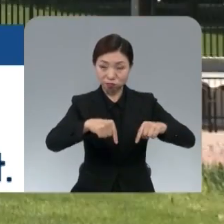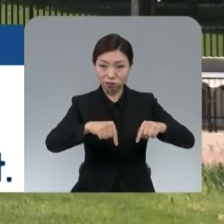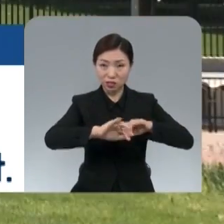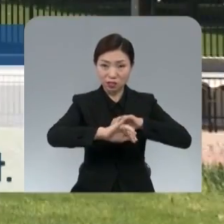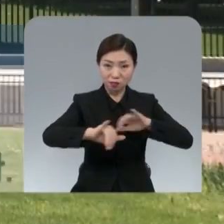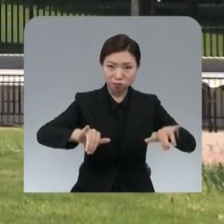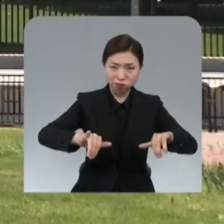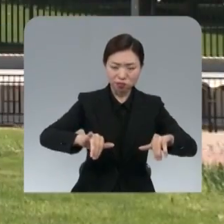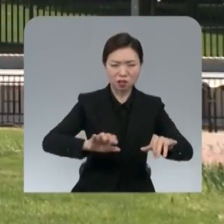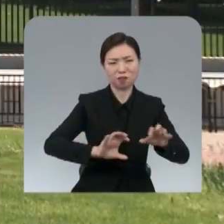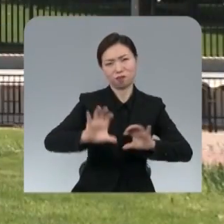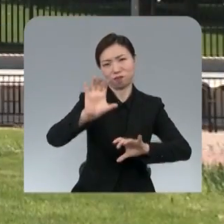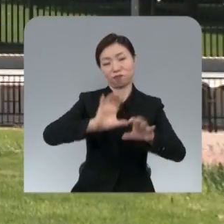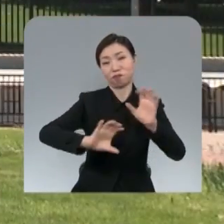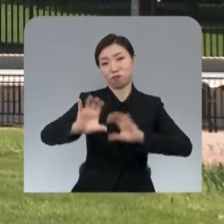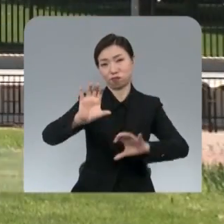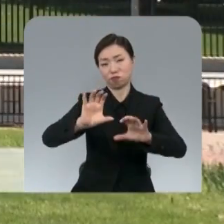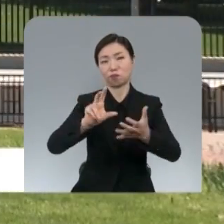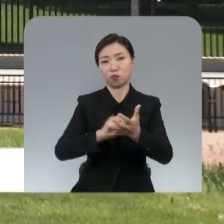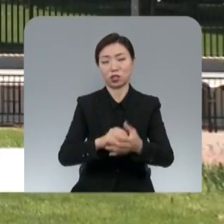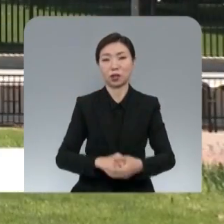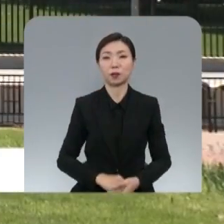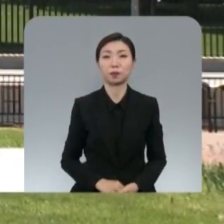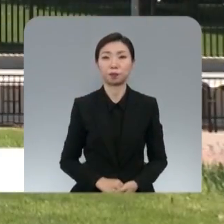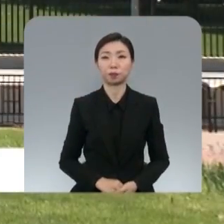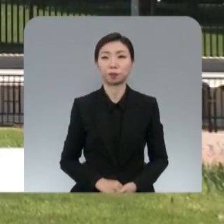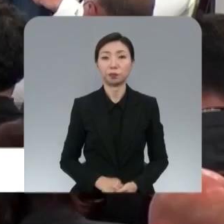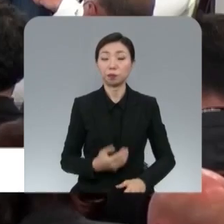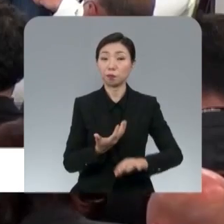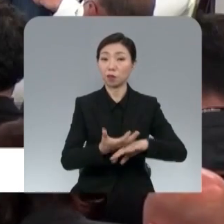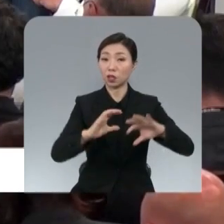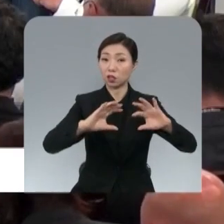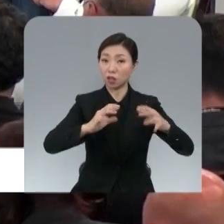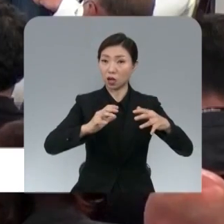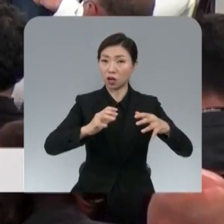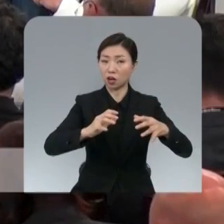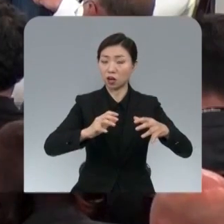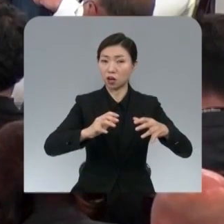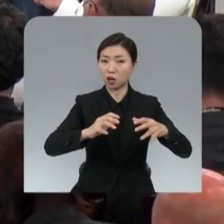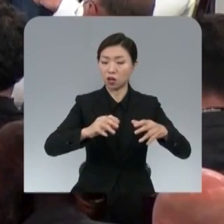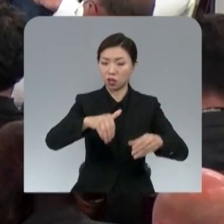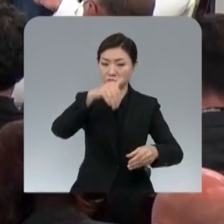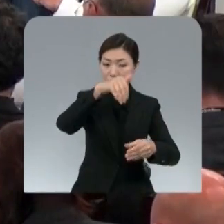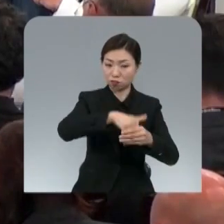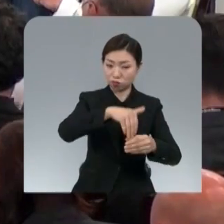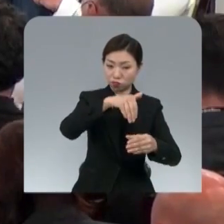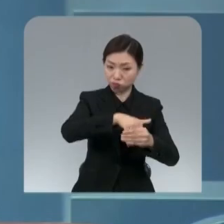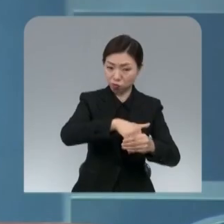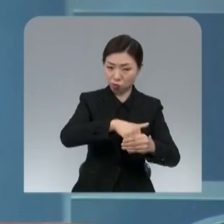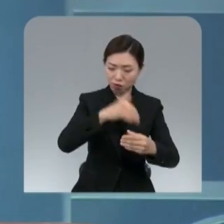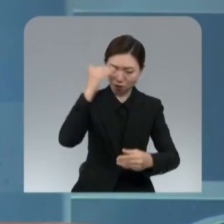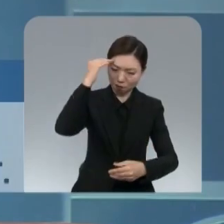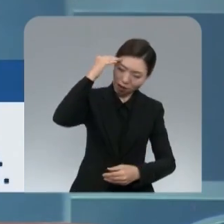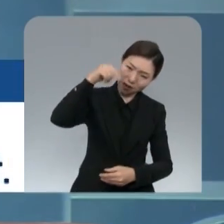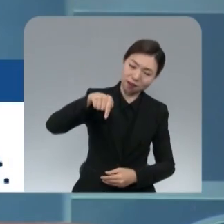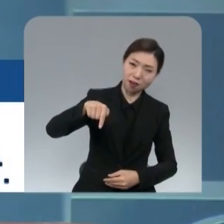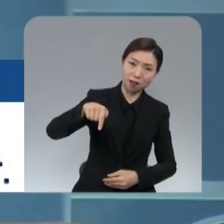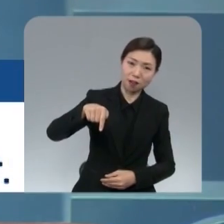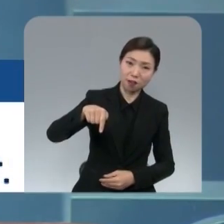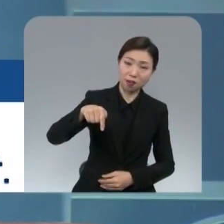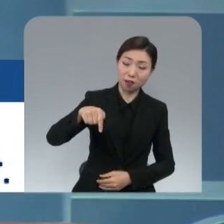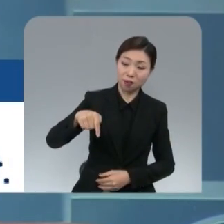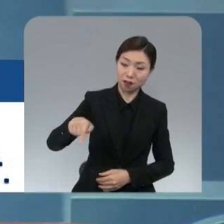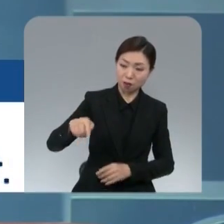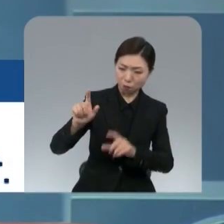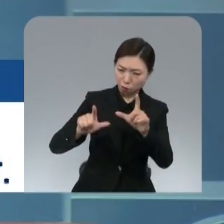before. 미 백악관은 외국의 미국 선거 개입 시도에 대해 알고 있다고 답했습니다. The U.S. government